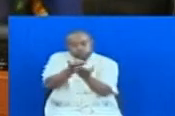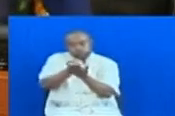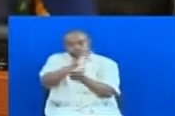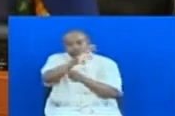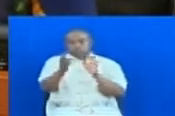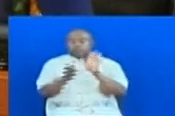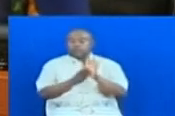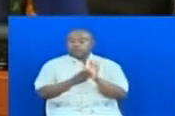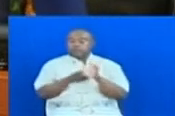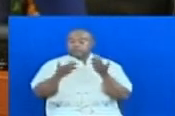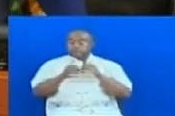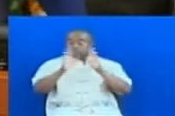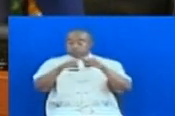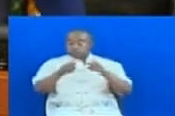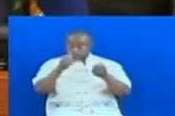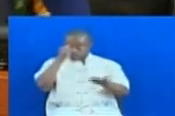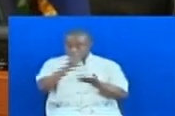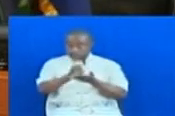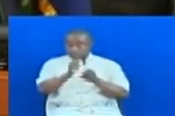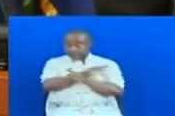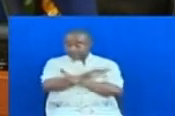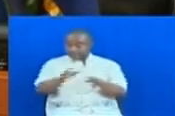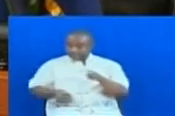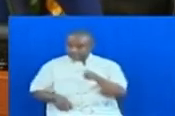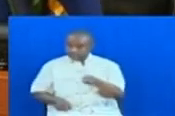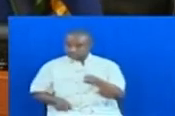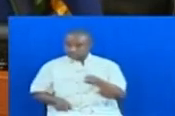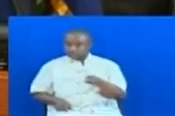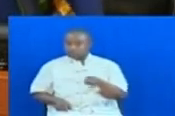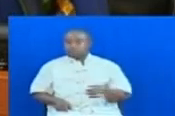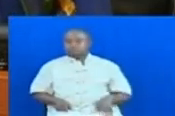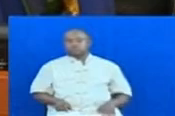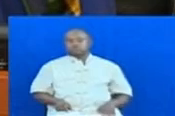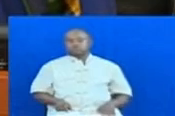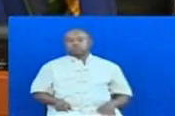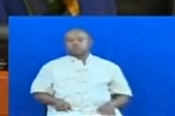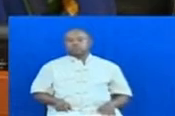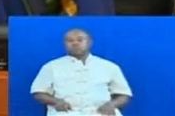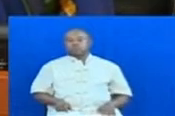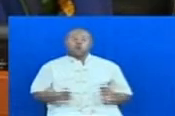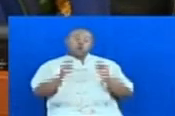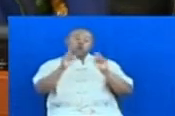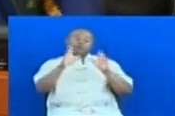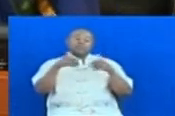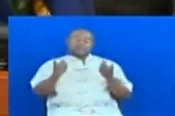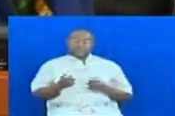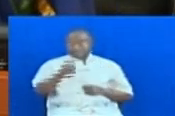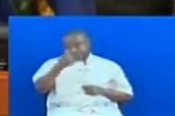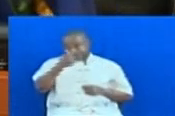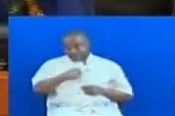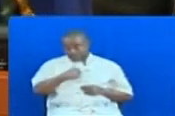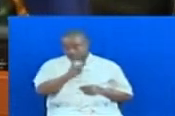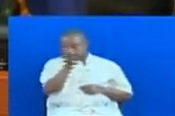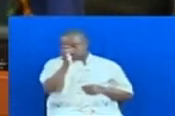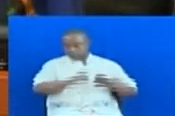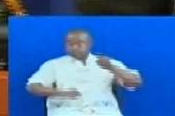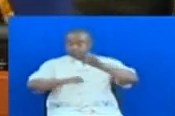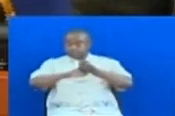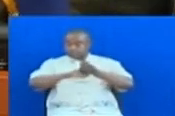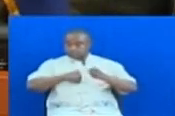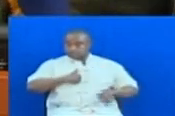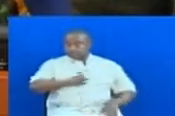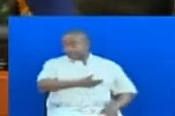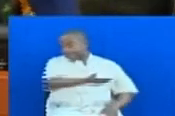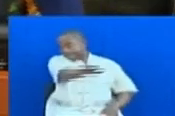bunge limeshaamua, kwa kadri bunge lilivyoagiza. Kwa namna hiyo, na mimi niungane nanyi